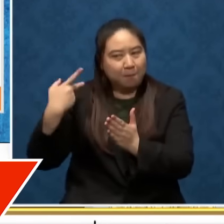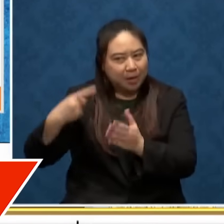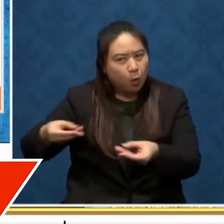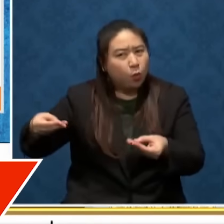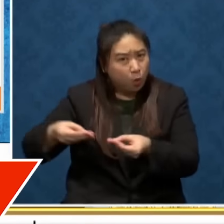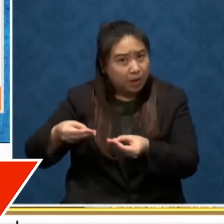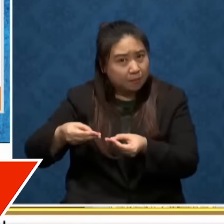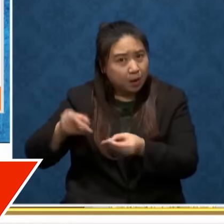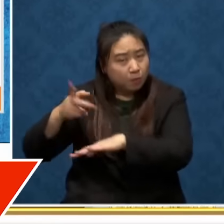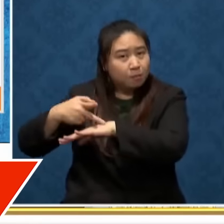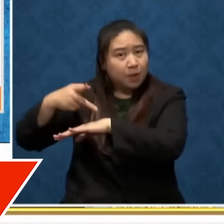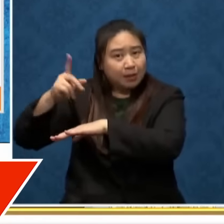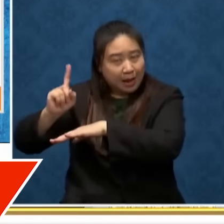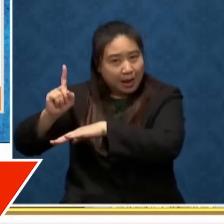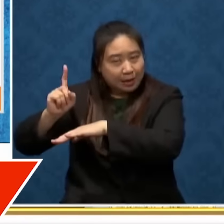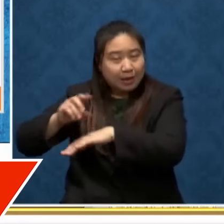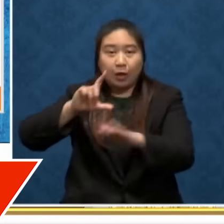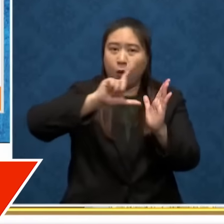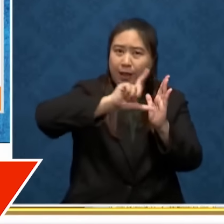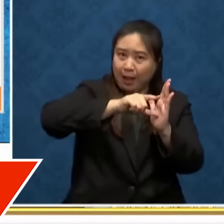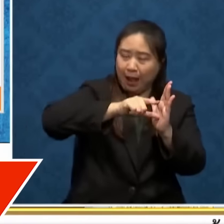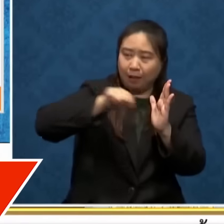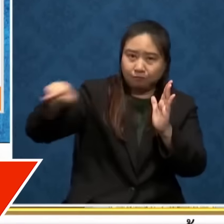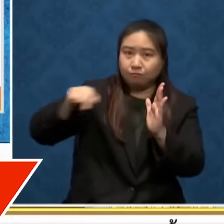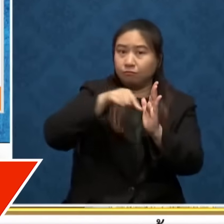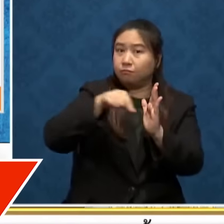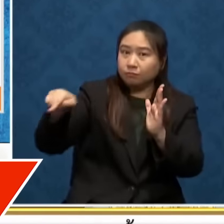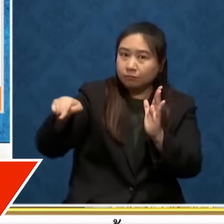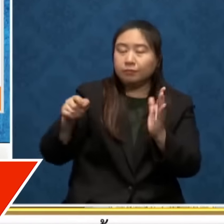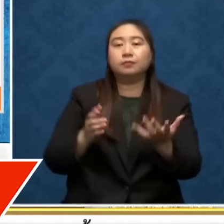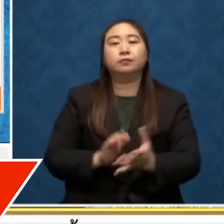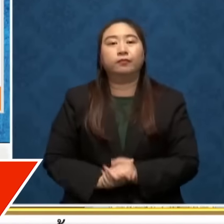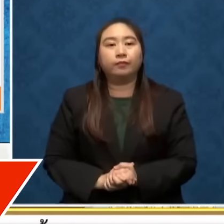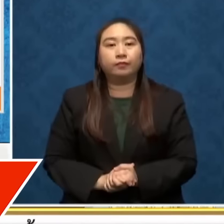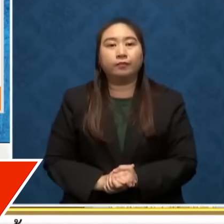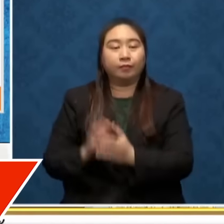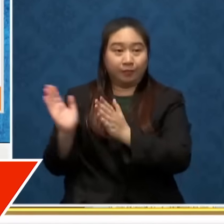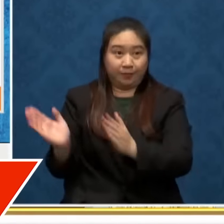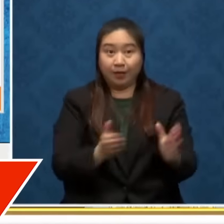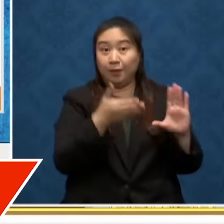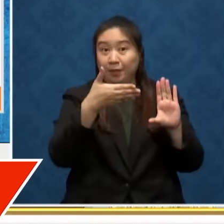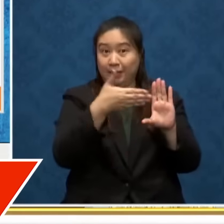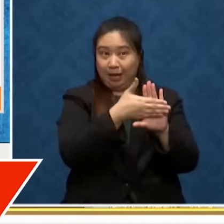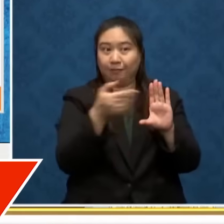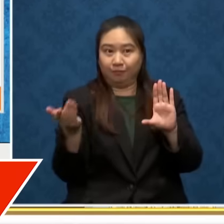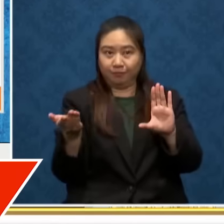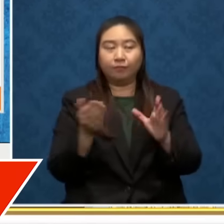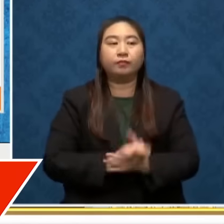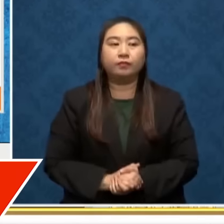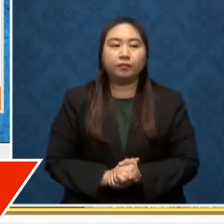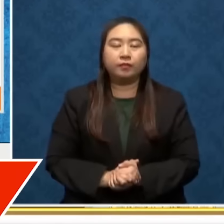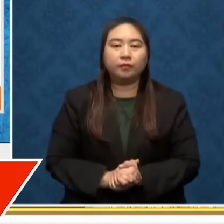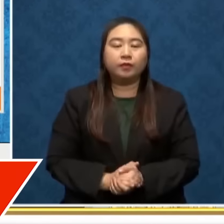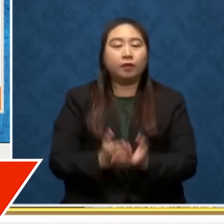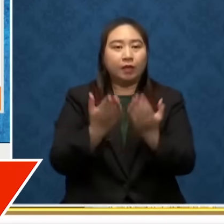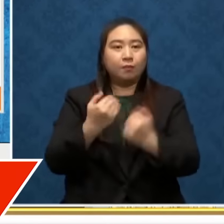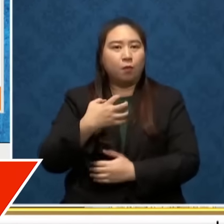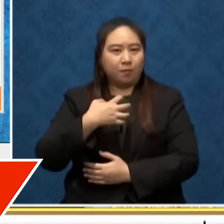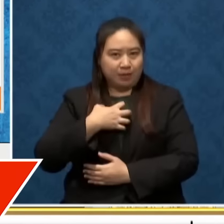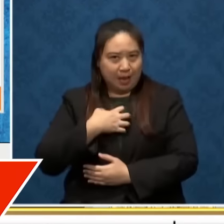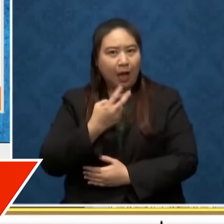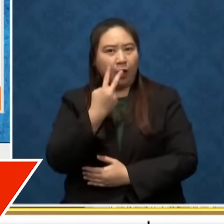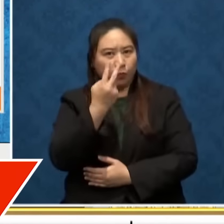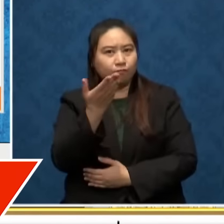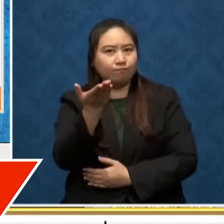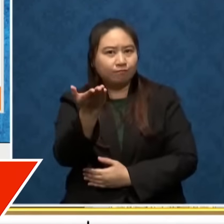างประธานและตำแหน่งของเลขาธิการกสทช.ถัดไปอีกสไลด์นึงนะครับผมอยากขอตั้งข้อสังเกตว่า